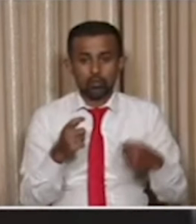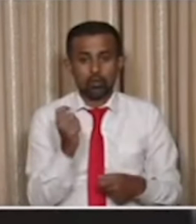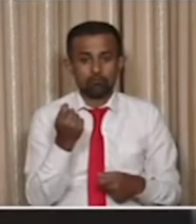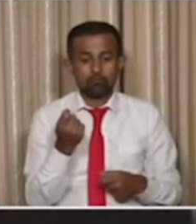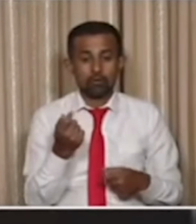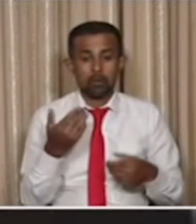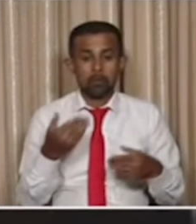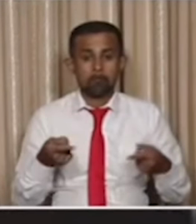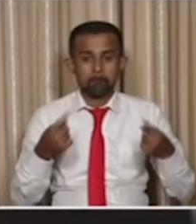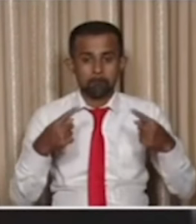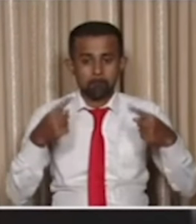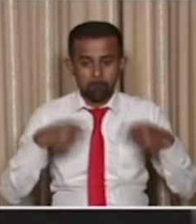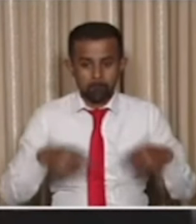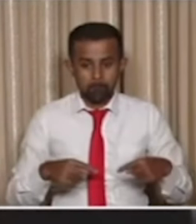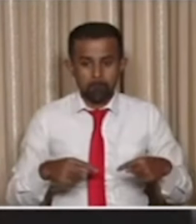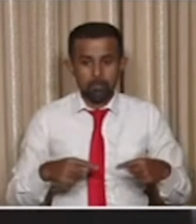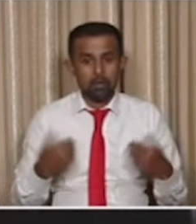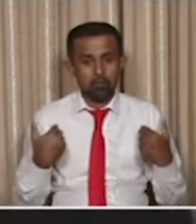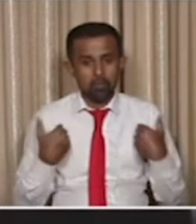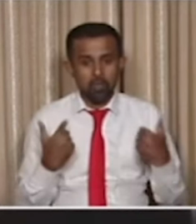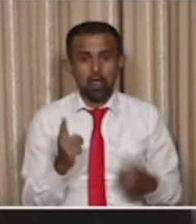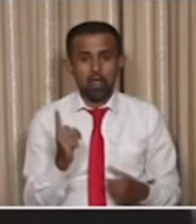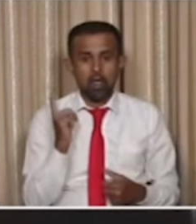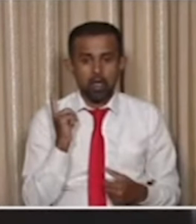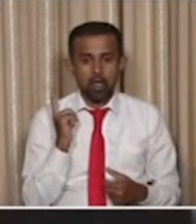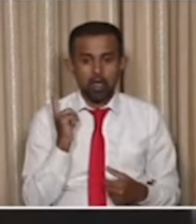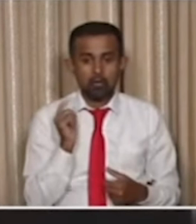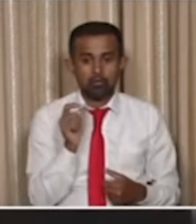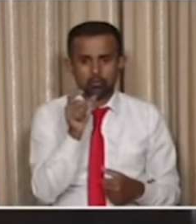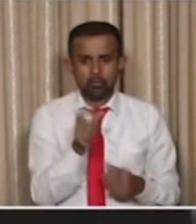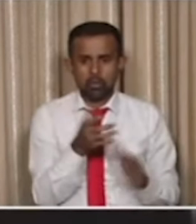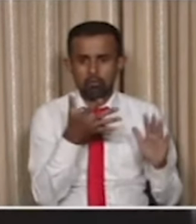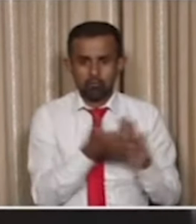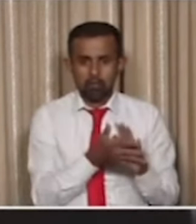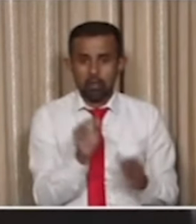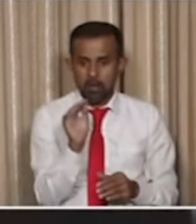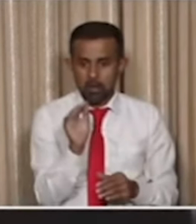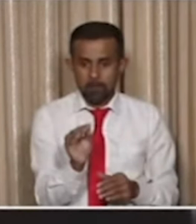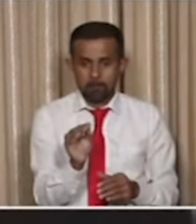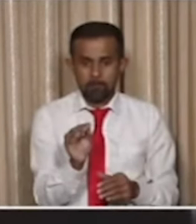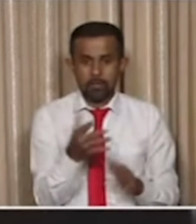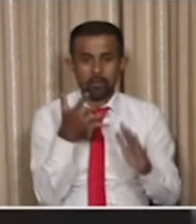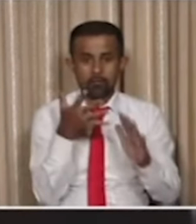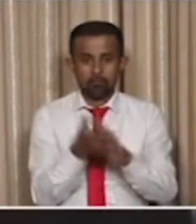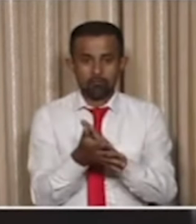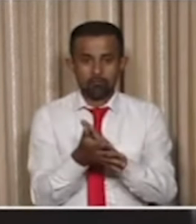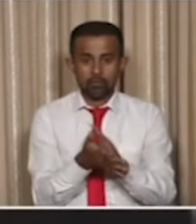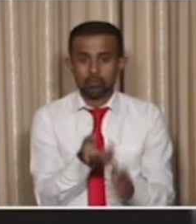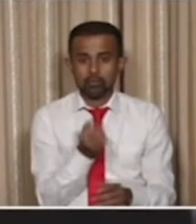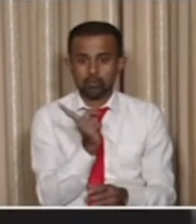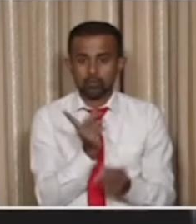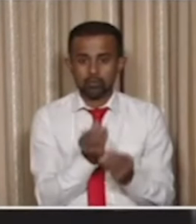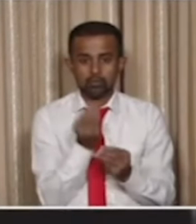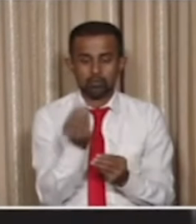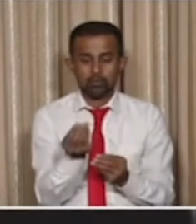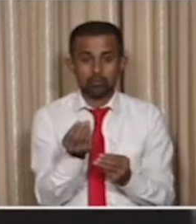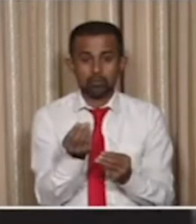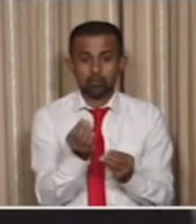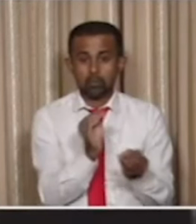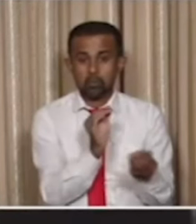කළ ඉවර වුණාම ඒට කැප වුණු හමුදාවතින් යම් වරදක් වෙලා තිබෙනවා නම් ඒ වරදින් දඬුවම් කිරීමේ මුදව